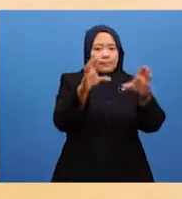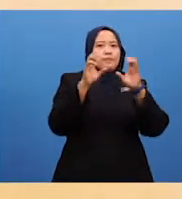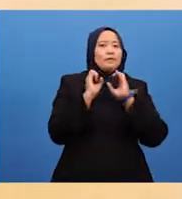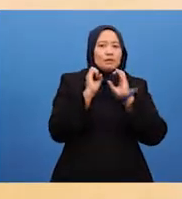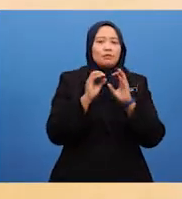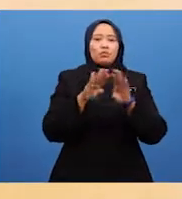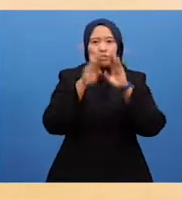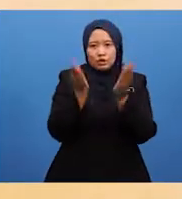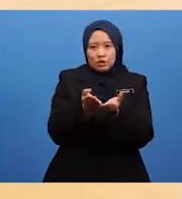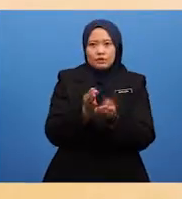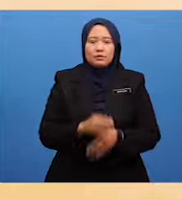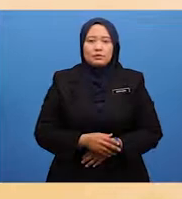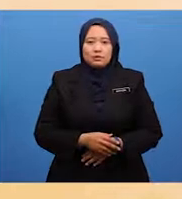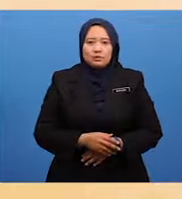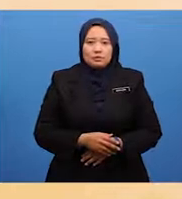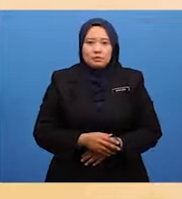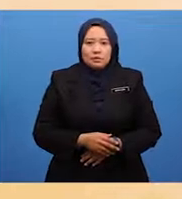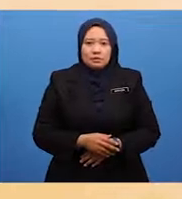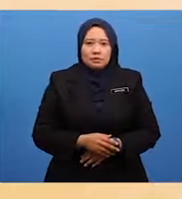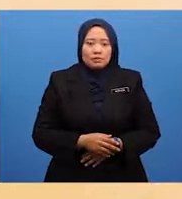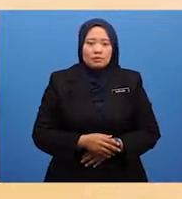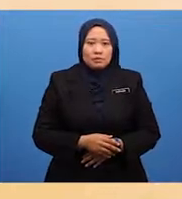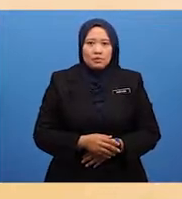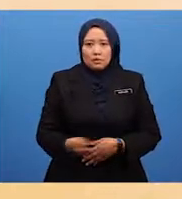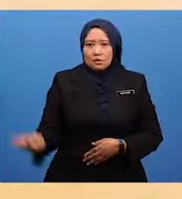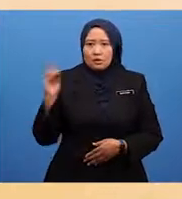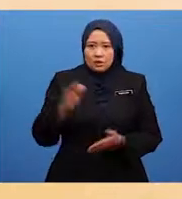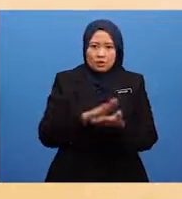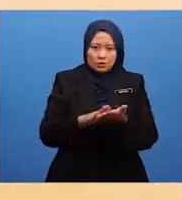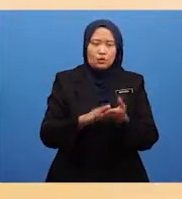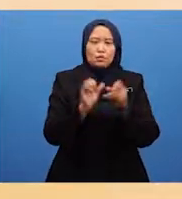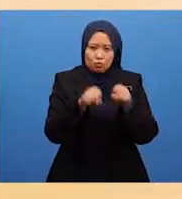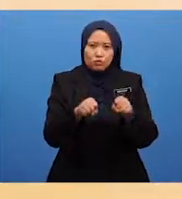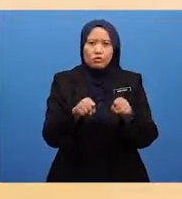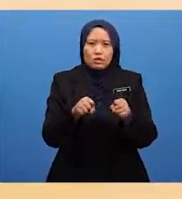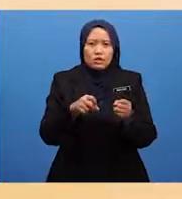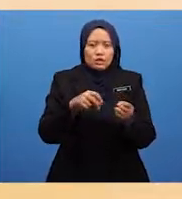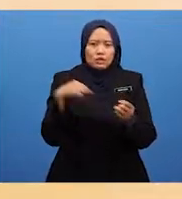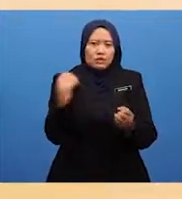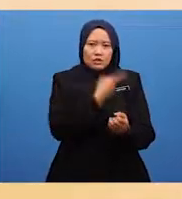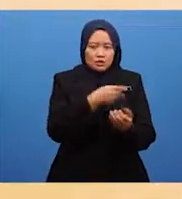Daya geseran juga menyebabkan cikgu dapat berdiri tanpa jatuh.